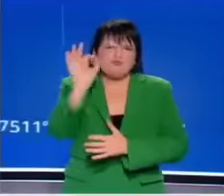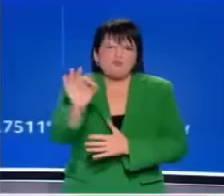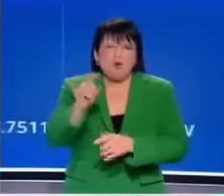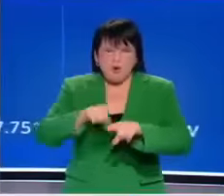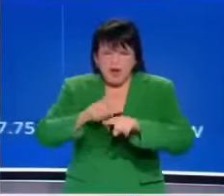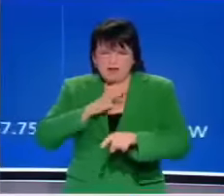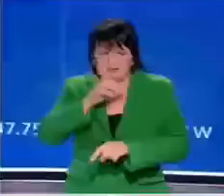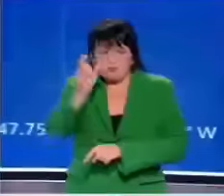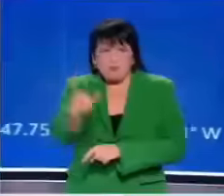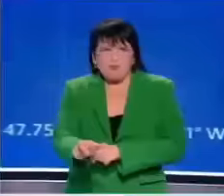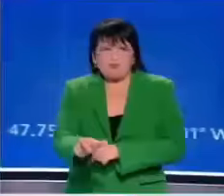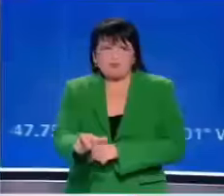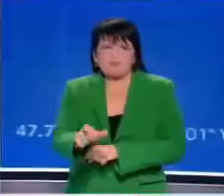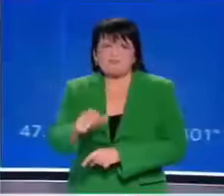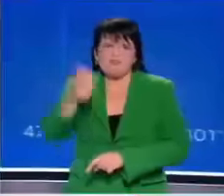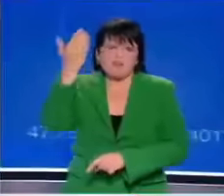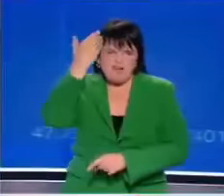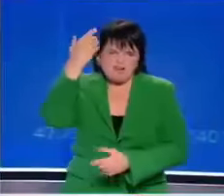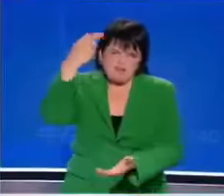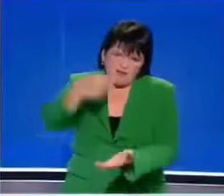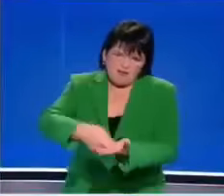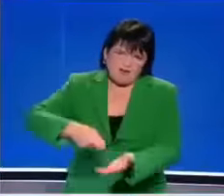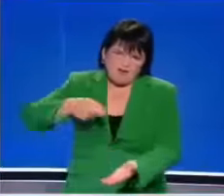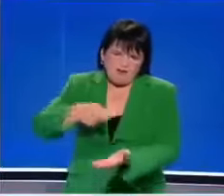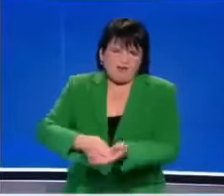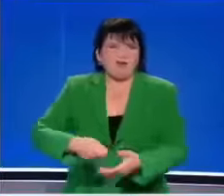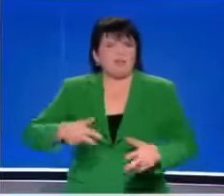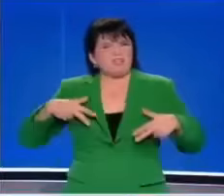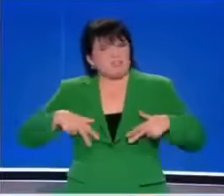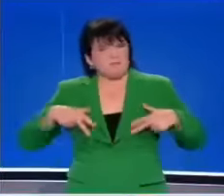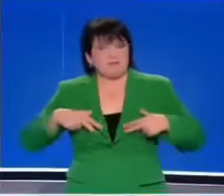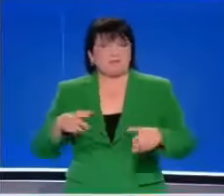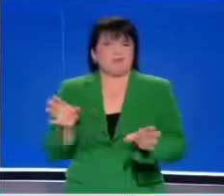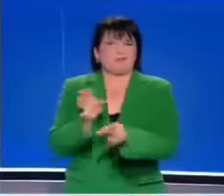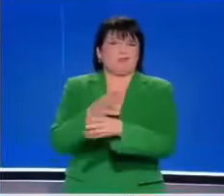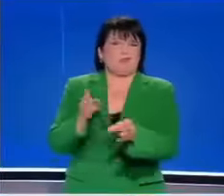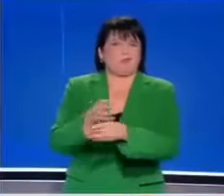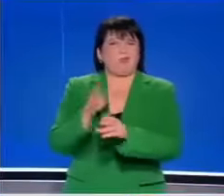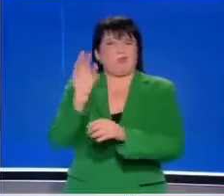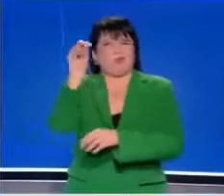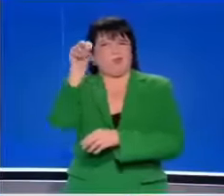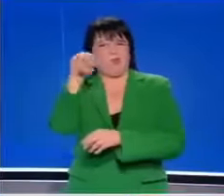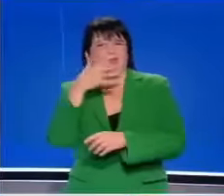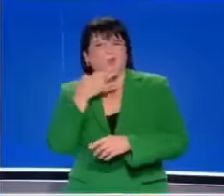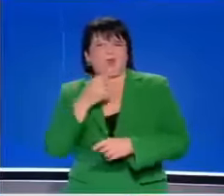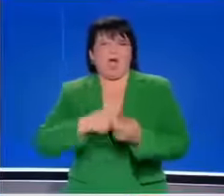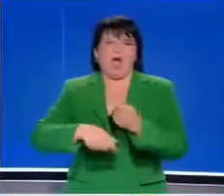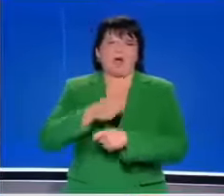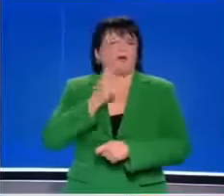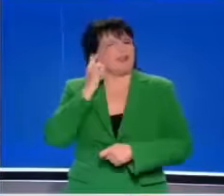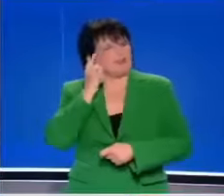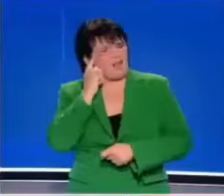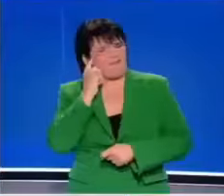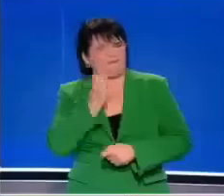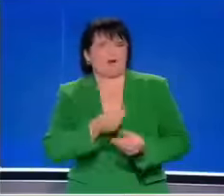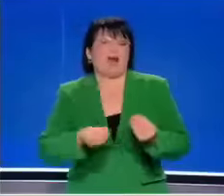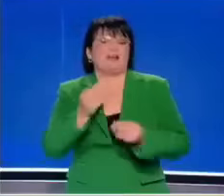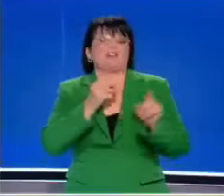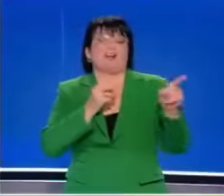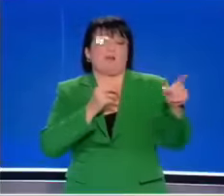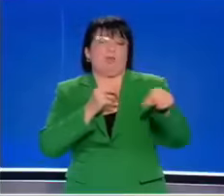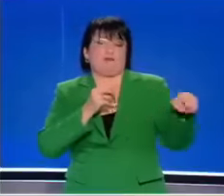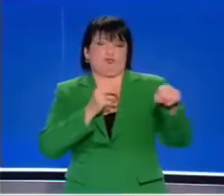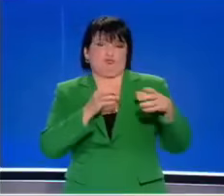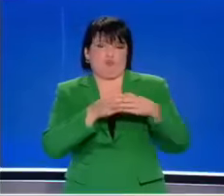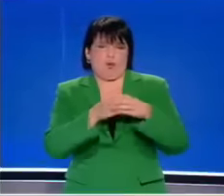φτωχοποίησης και και πιστεύει η κυβέρνηση ότι θα τον κοροϊδέψει λέγοντας για αγορές τις καταλαβαίνω τις αγορές πολύ καλύτερα από εκείνους επιτρέψτε μου να πω